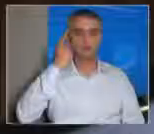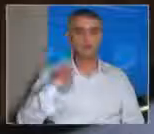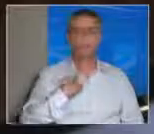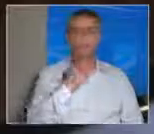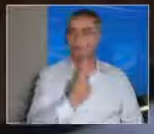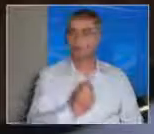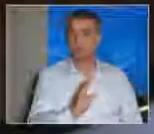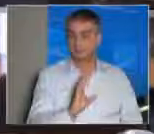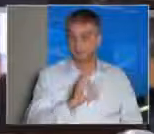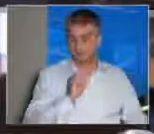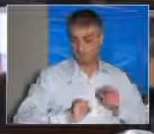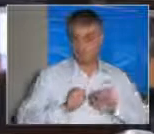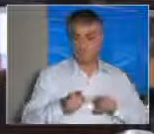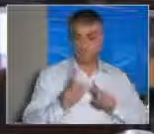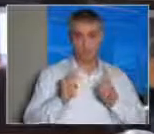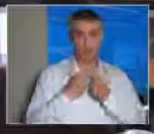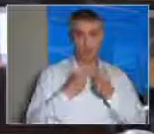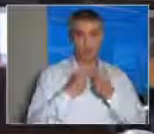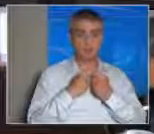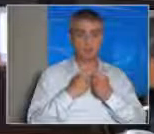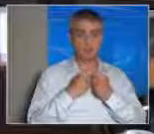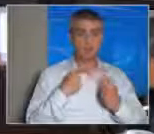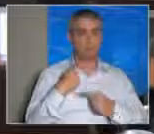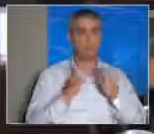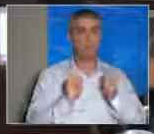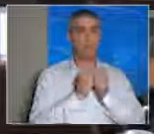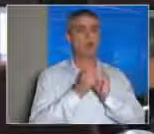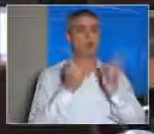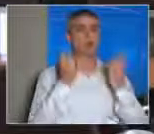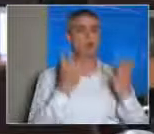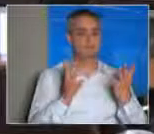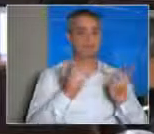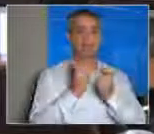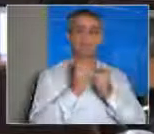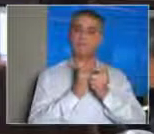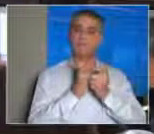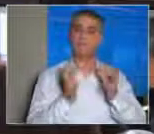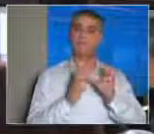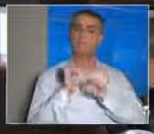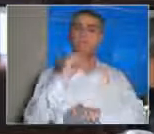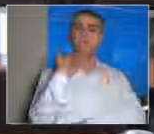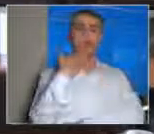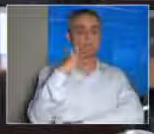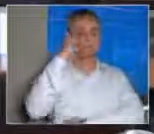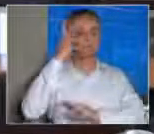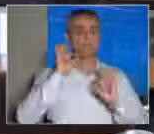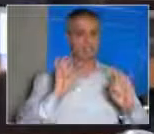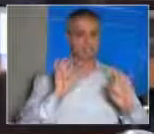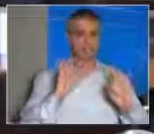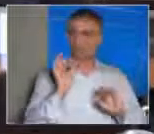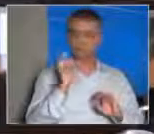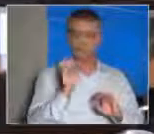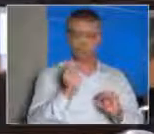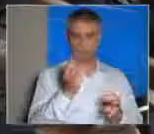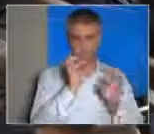נגיד ככה, אם ההתנהגות של השותפים המסורתיים או טבעיים, או מפלגות המחנה הלאומי תהיה הגיונית, אז הסיכוי לזה